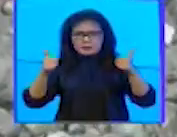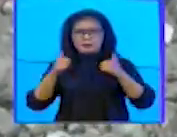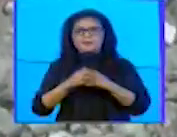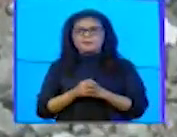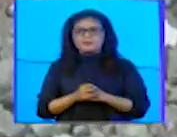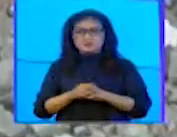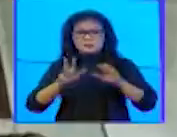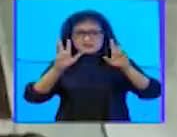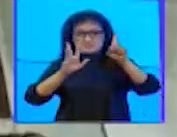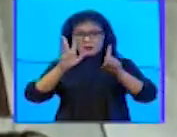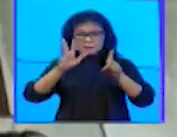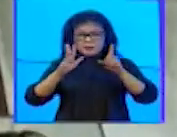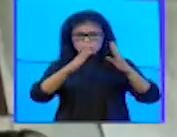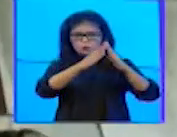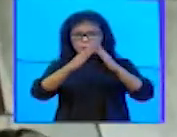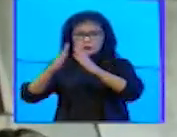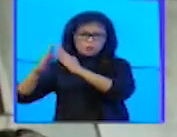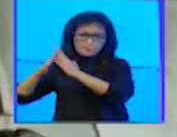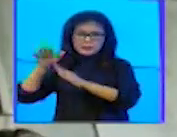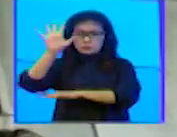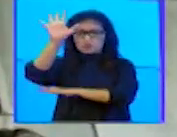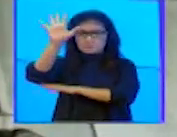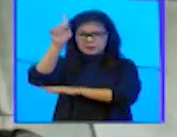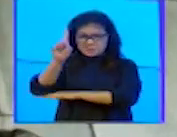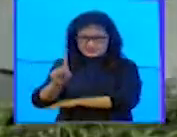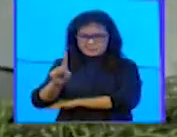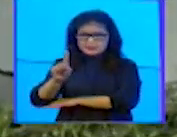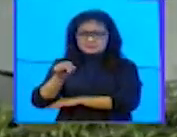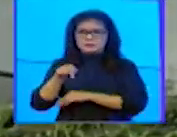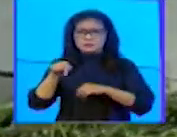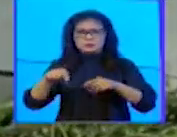19 rumah warga juga rusak dengan bagian tembok retak dan atap genteng pecah.